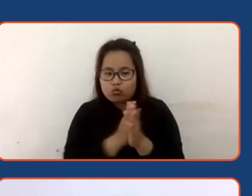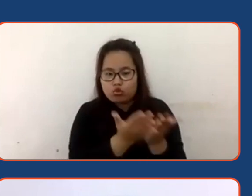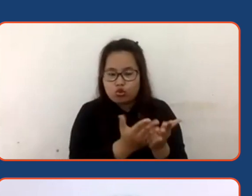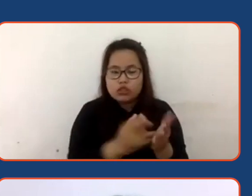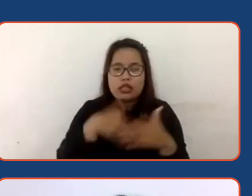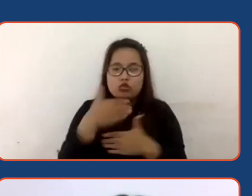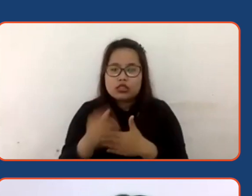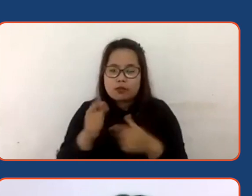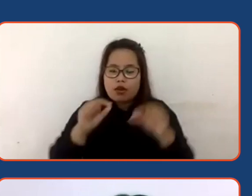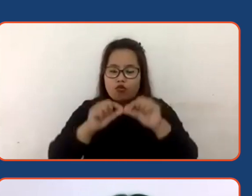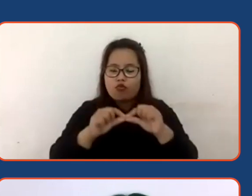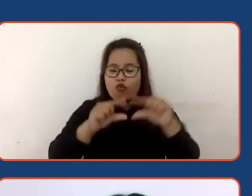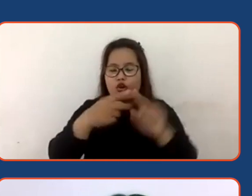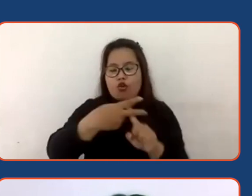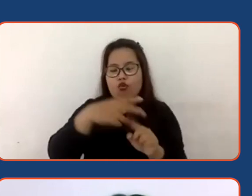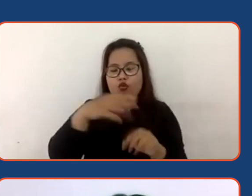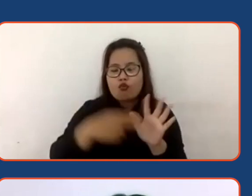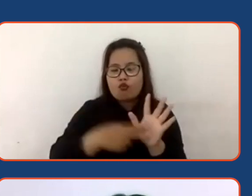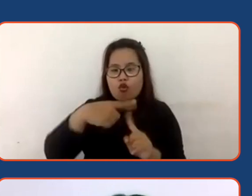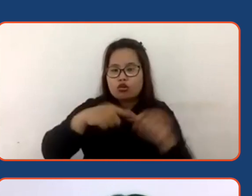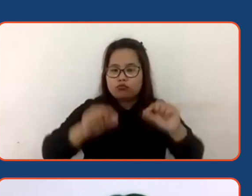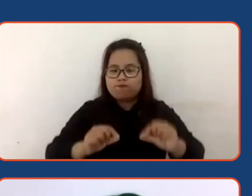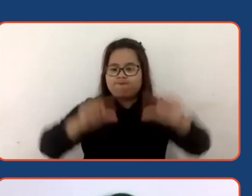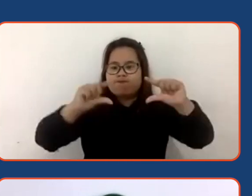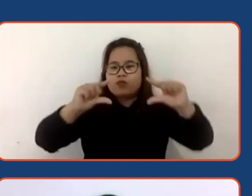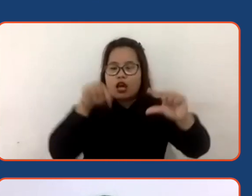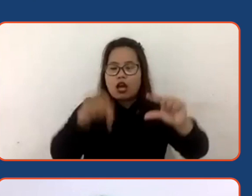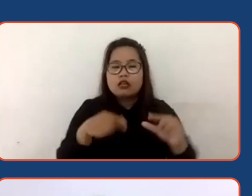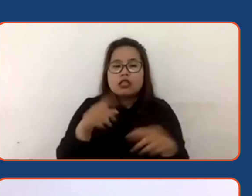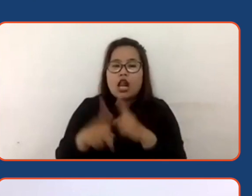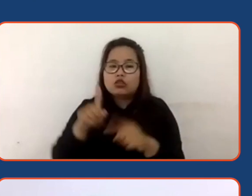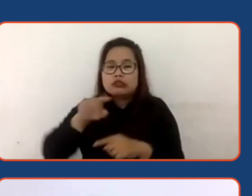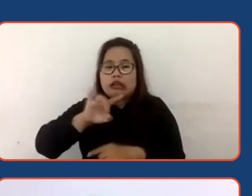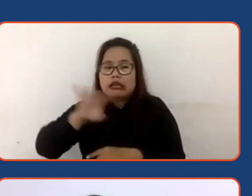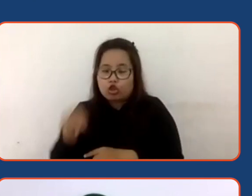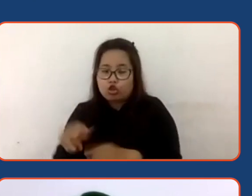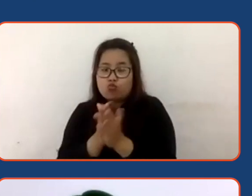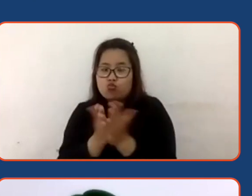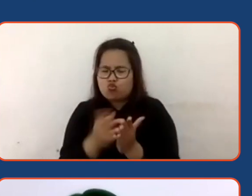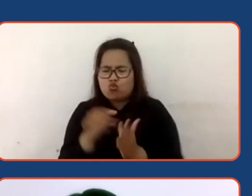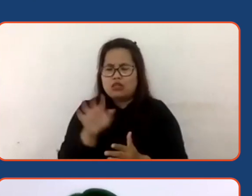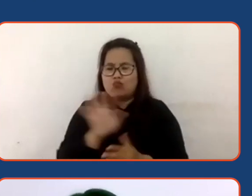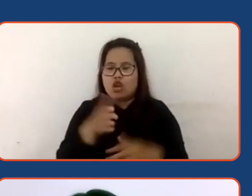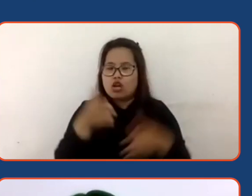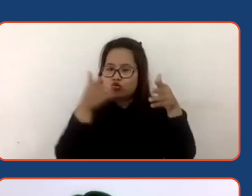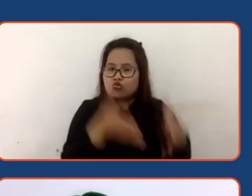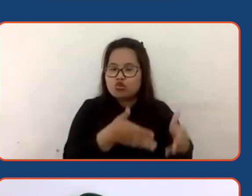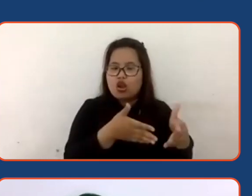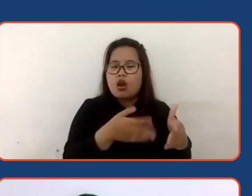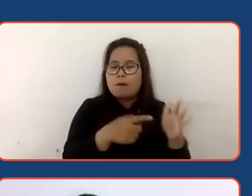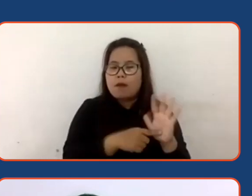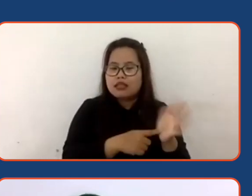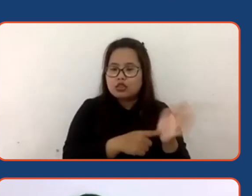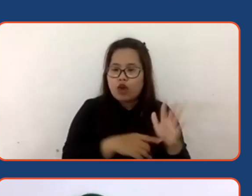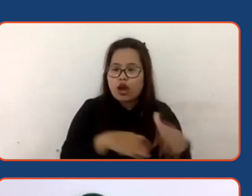tapi sebenarnya buku ini tidak hanya untuk mahasiswa atau pelajar netra